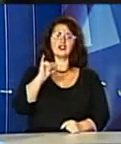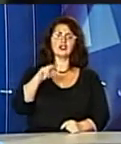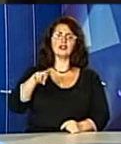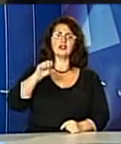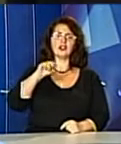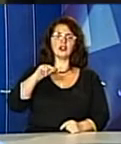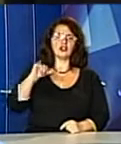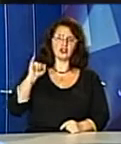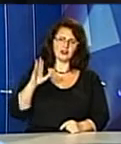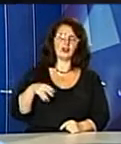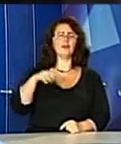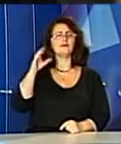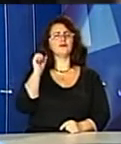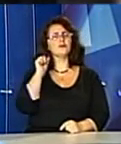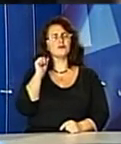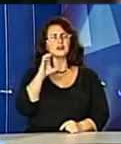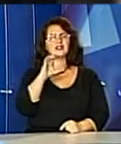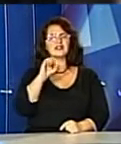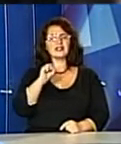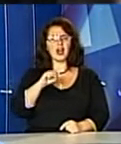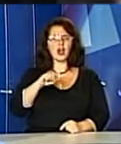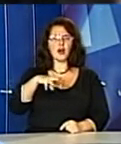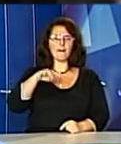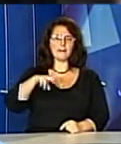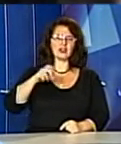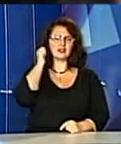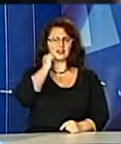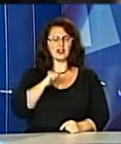у Старосамбірському – 28 та в Городоцькому – 2 грудня.